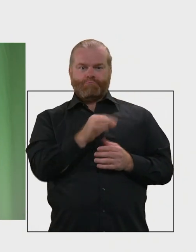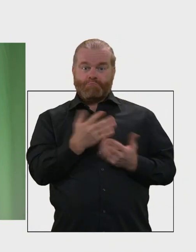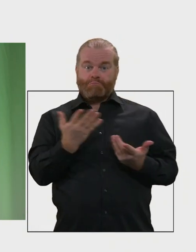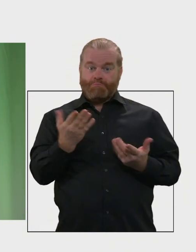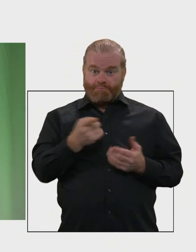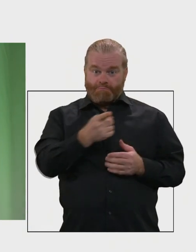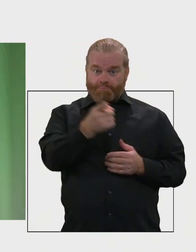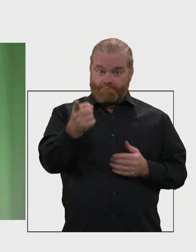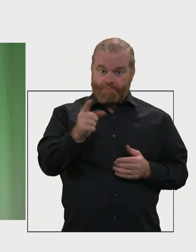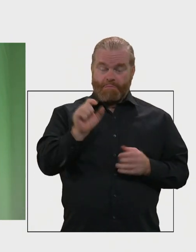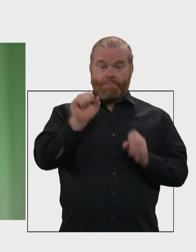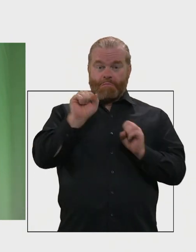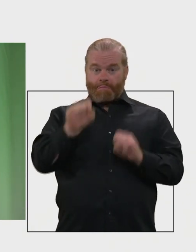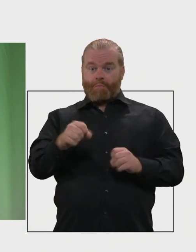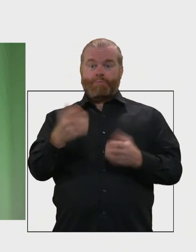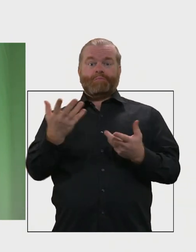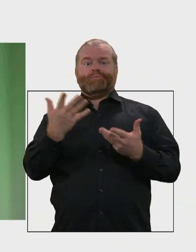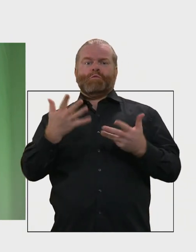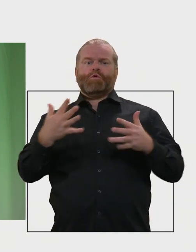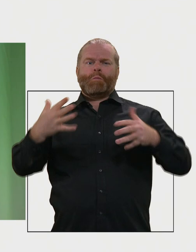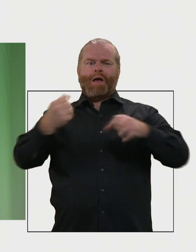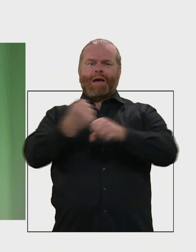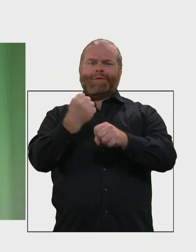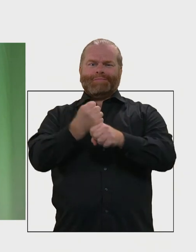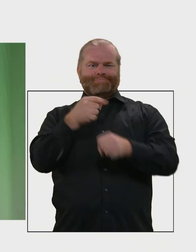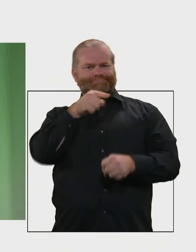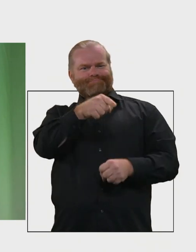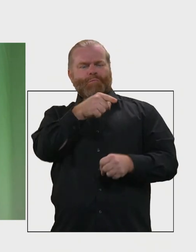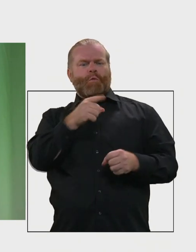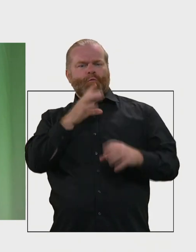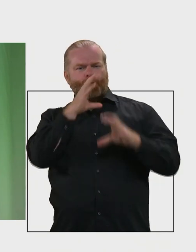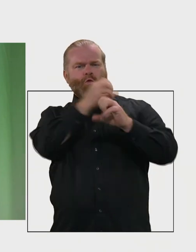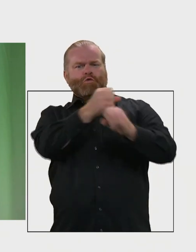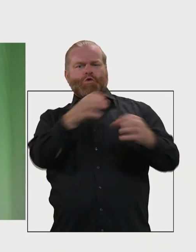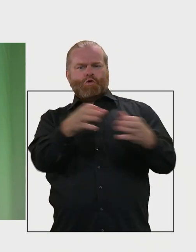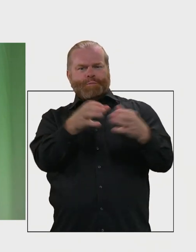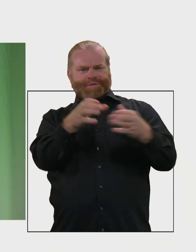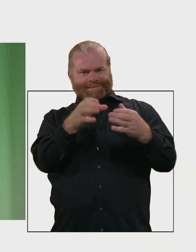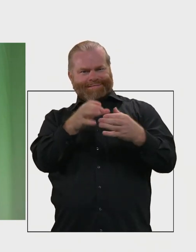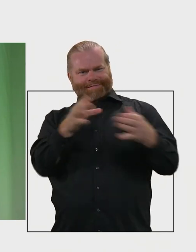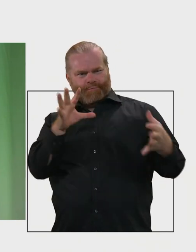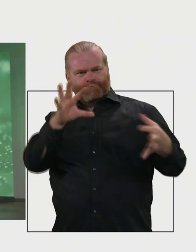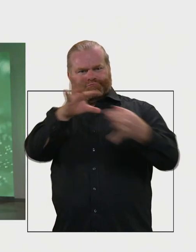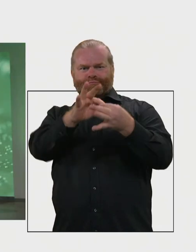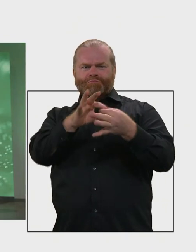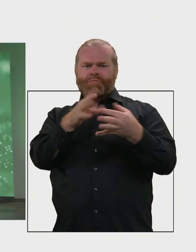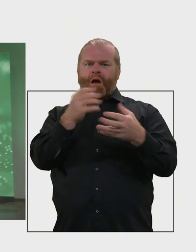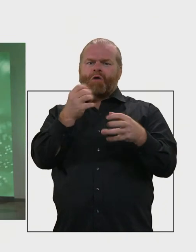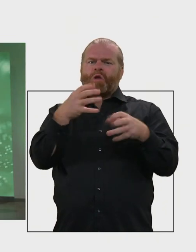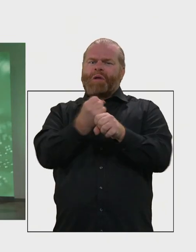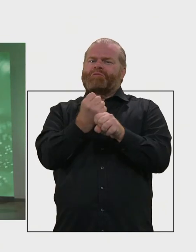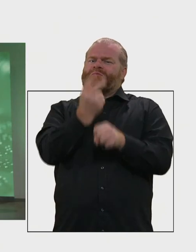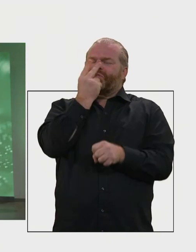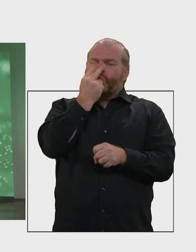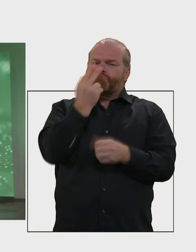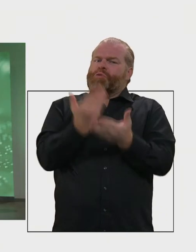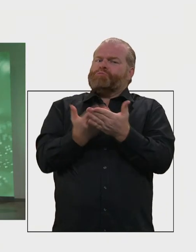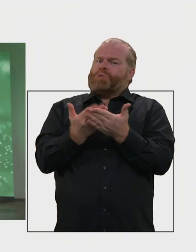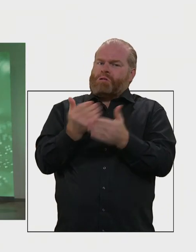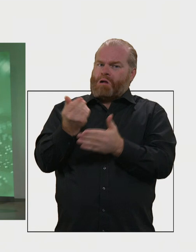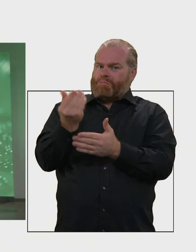die Zusammenarbeit mit der Fokusgruppe an einem Beispiel konkret beschreiben? Ja, ich habe das schon so ein bisschen